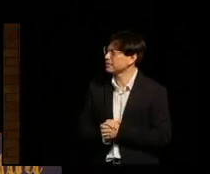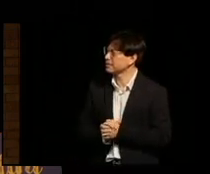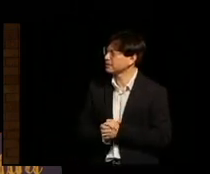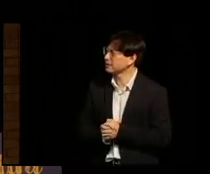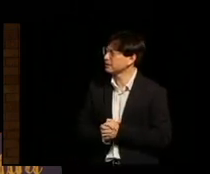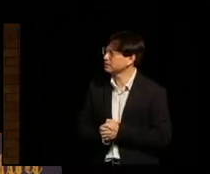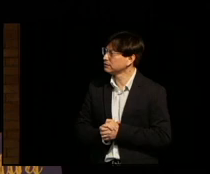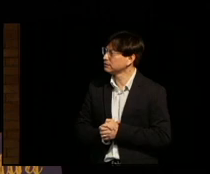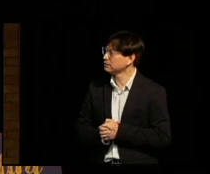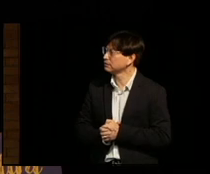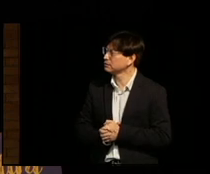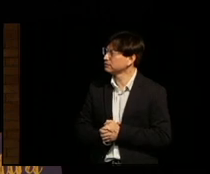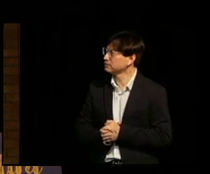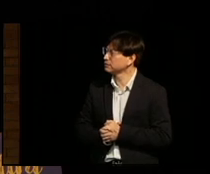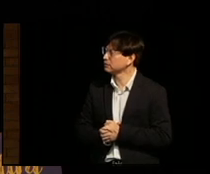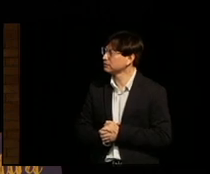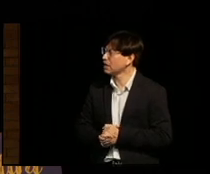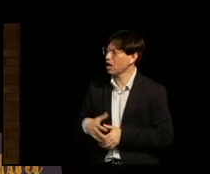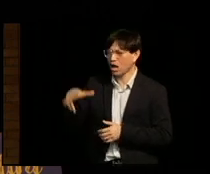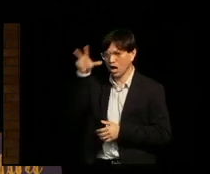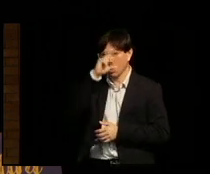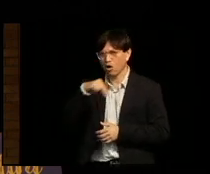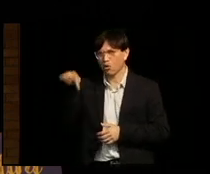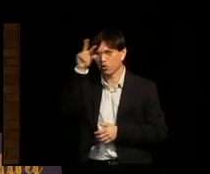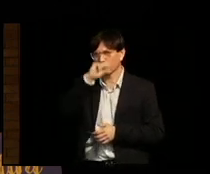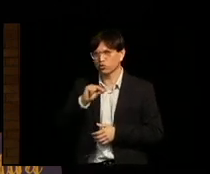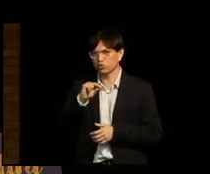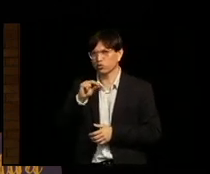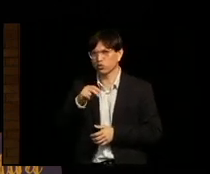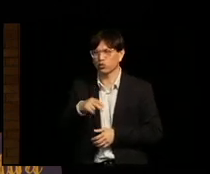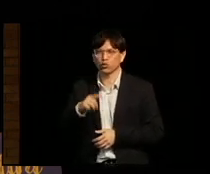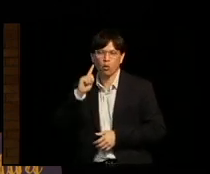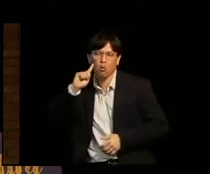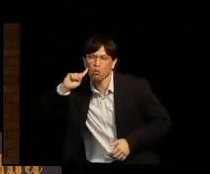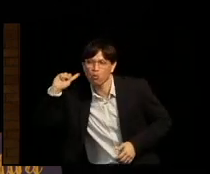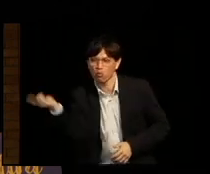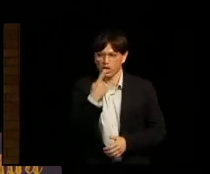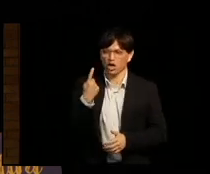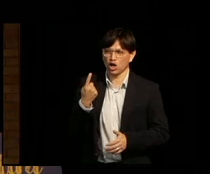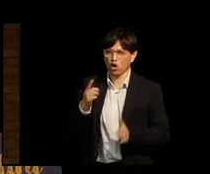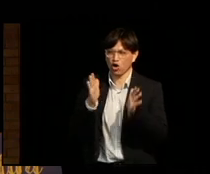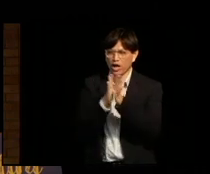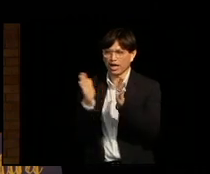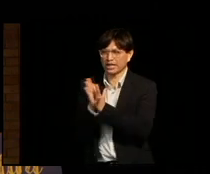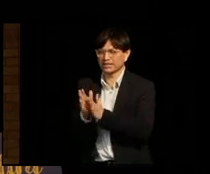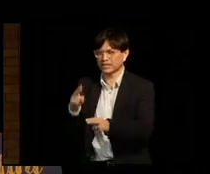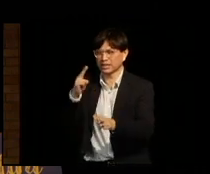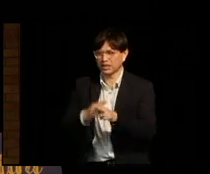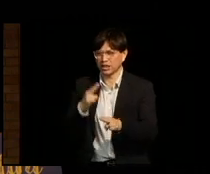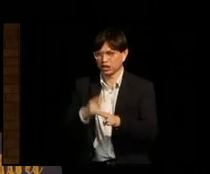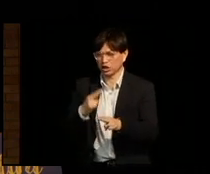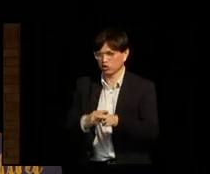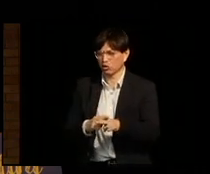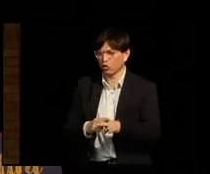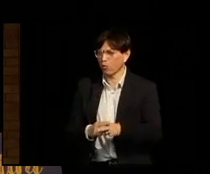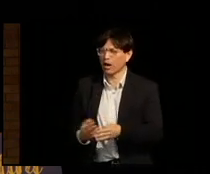di diciamo di parte ma l'ho conosciuto come uno dei migliori catechisti di Roma ha formato tanti sacerdoti